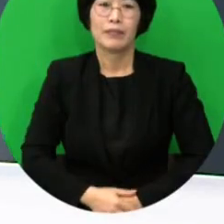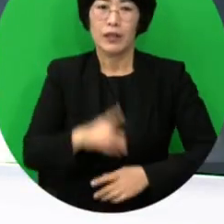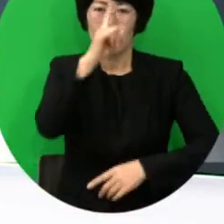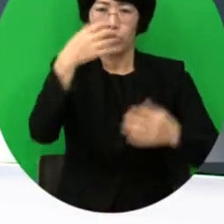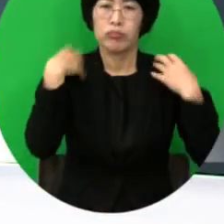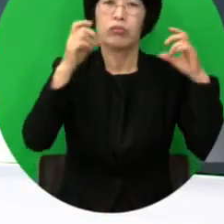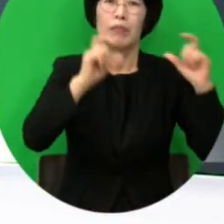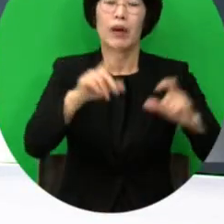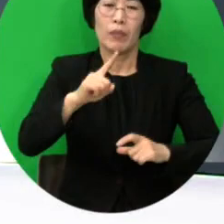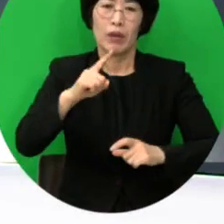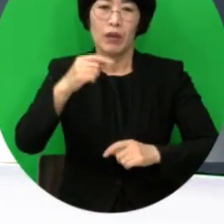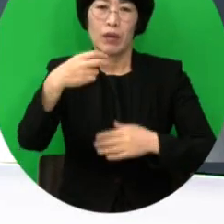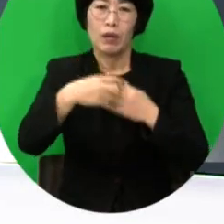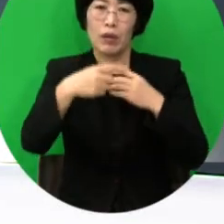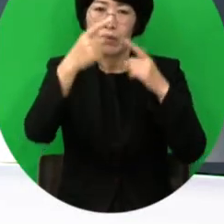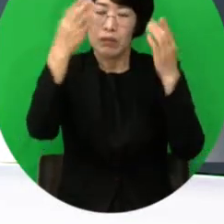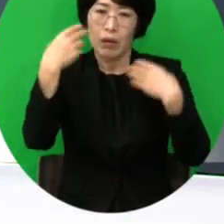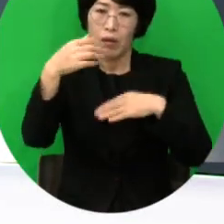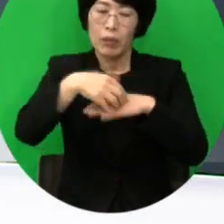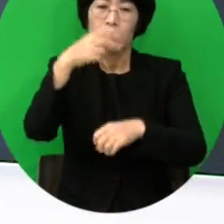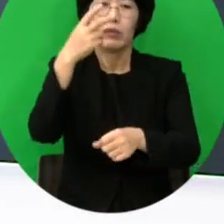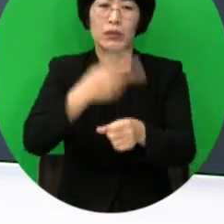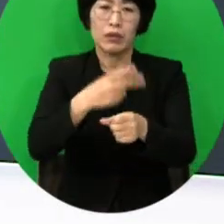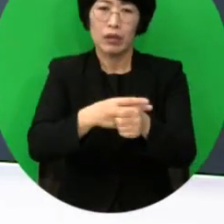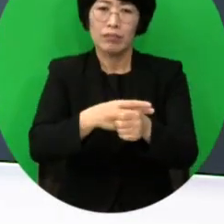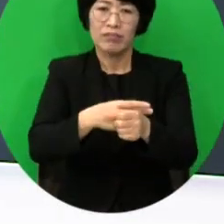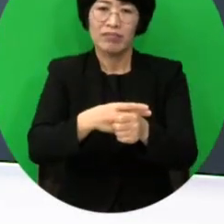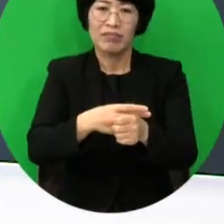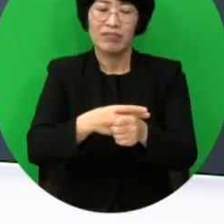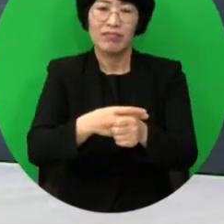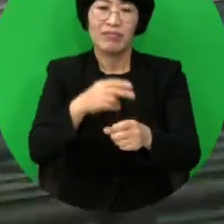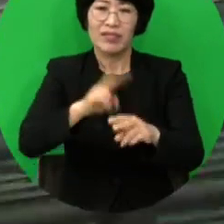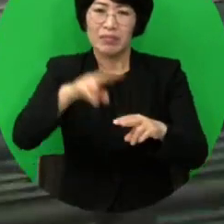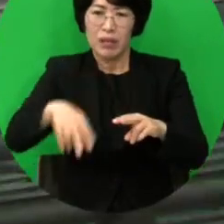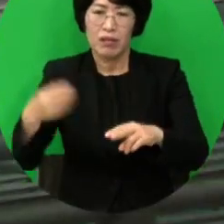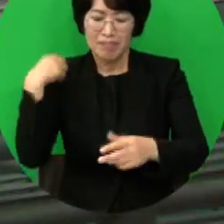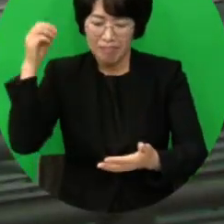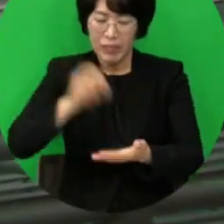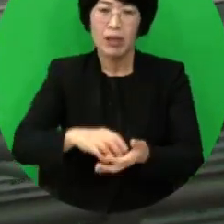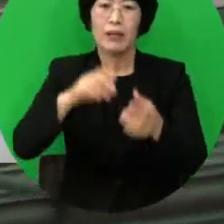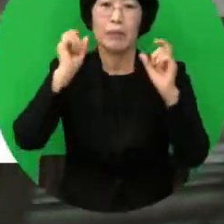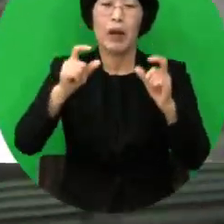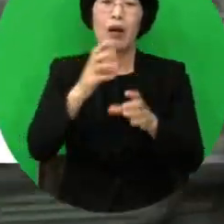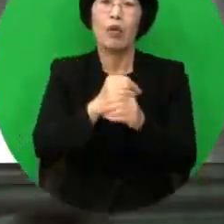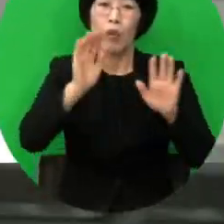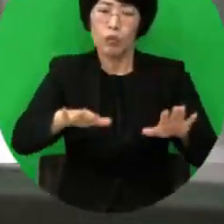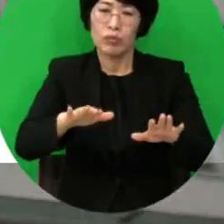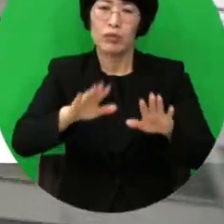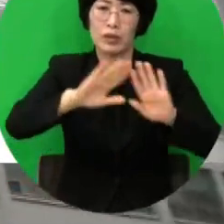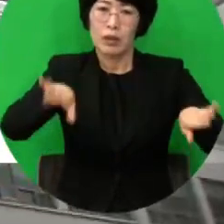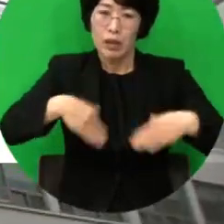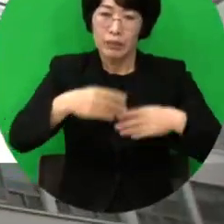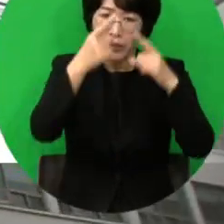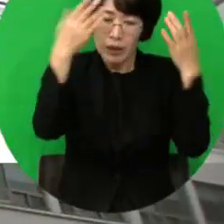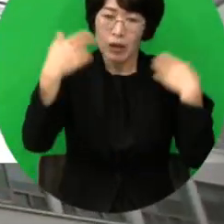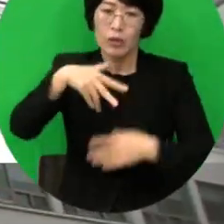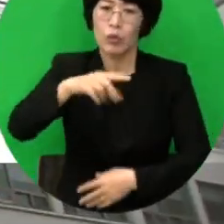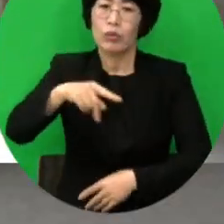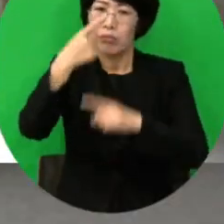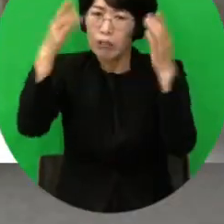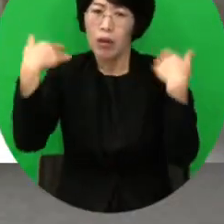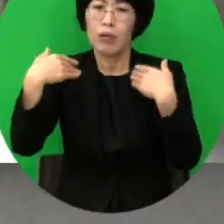정부가 제시한 전공의들의 복귀 시한인 오늘 전남대 조선대병원에선 여전히 대다수가 복귀하지 않은 것으로